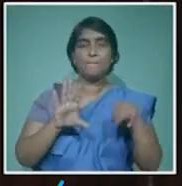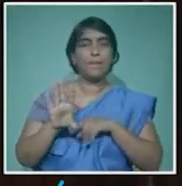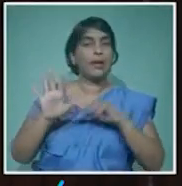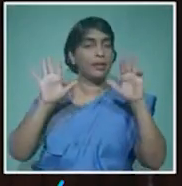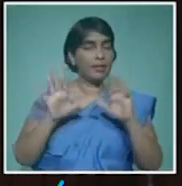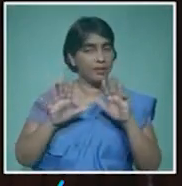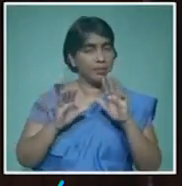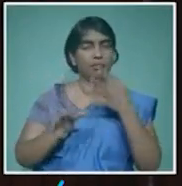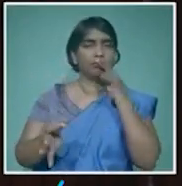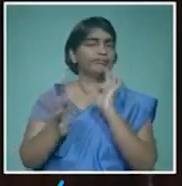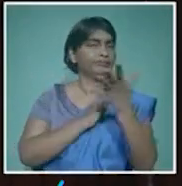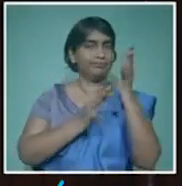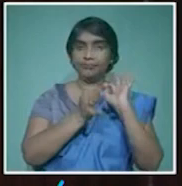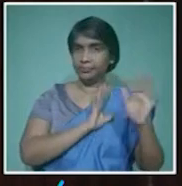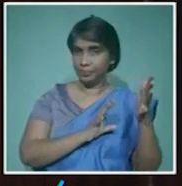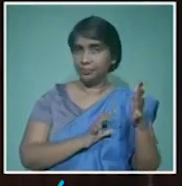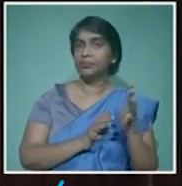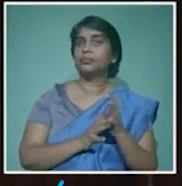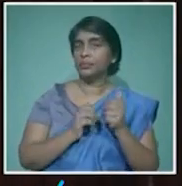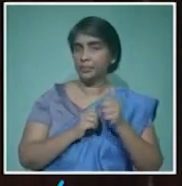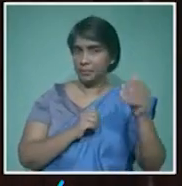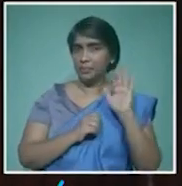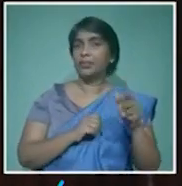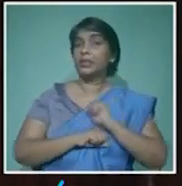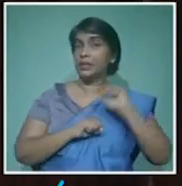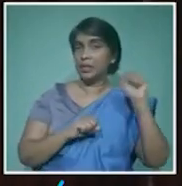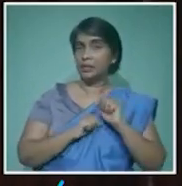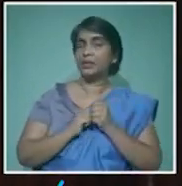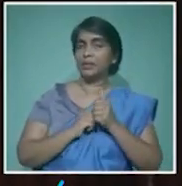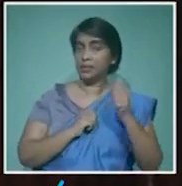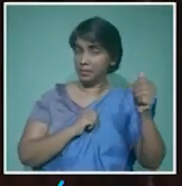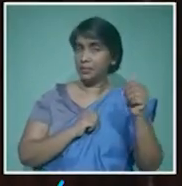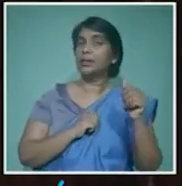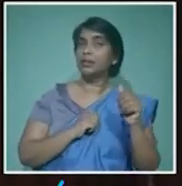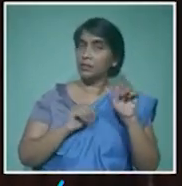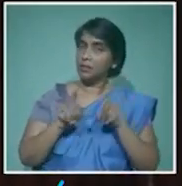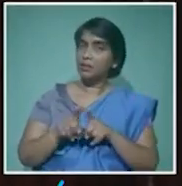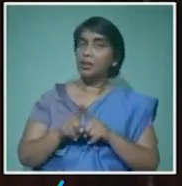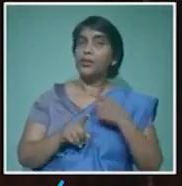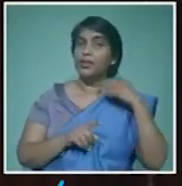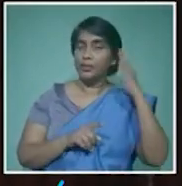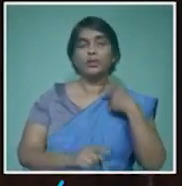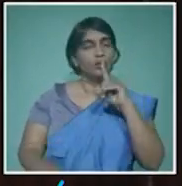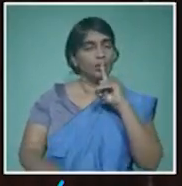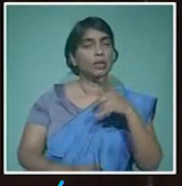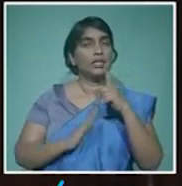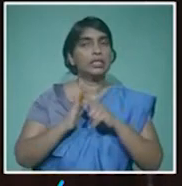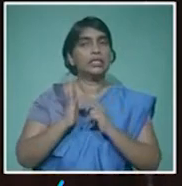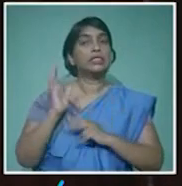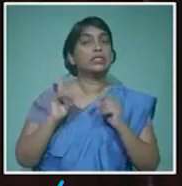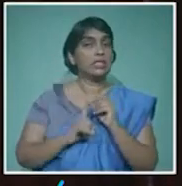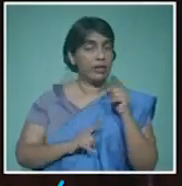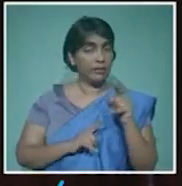වෙනිදා ගිනිබත් කරන්න කටයුතු කරා අරගලයේ ක්‍රියාත්මක කරපු සහ විශේෂයෙන් මම කියන්න ඕන ජනතා විමුක්ති